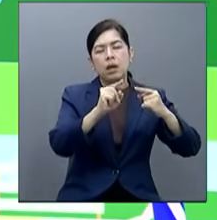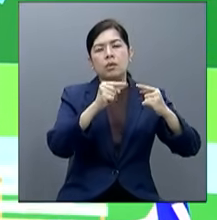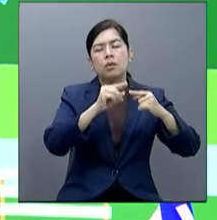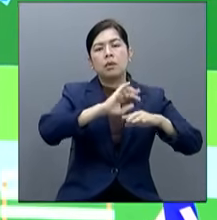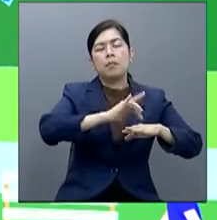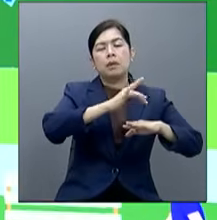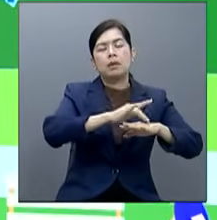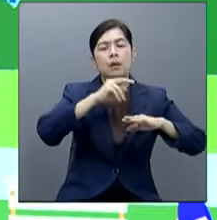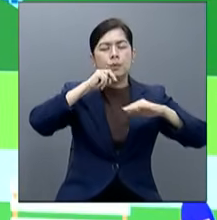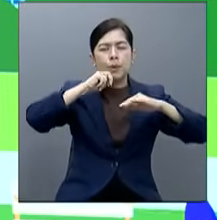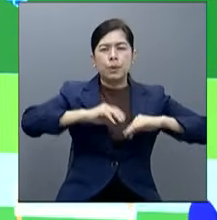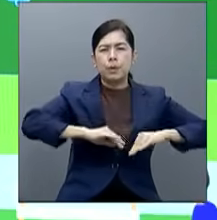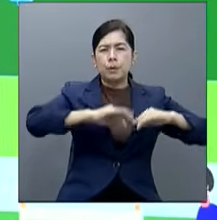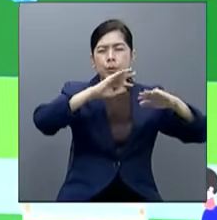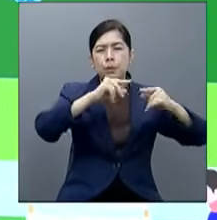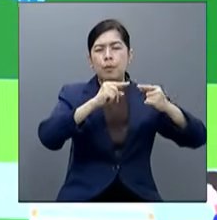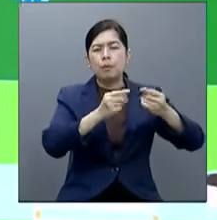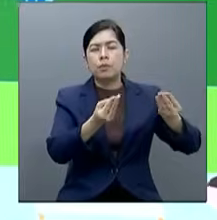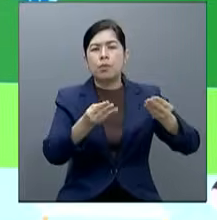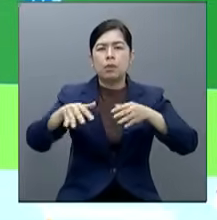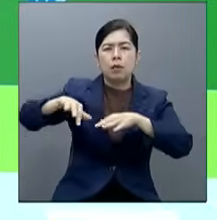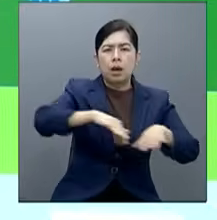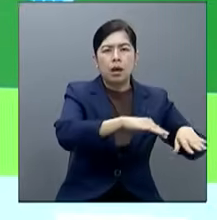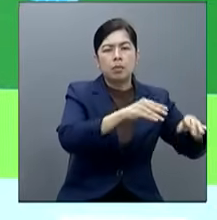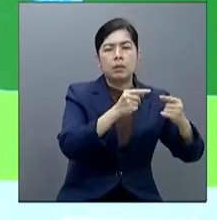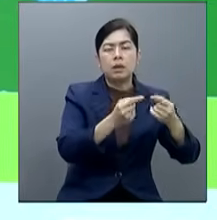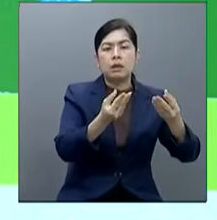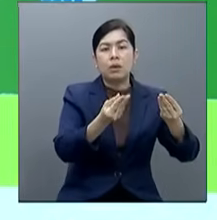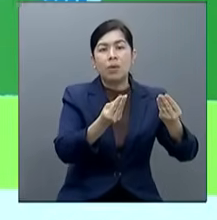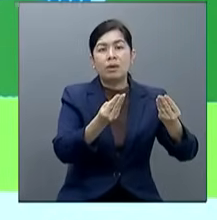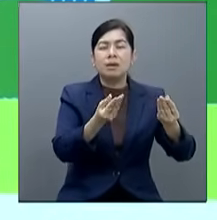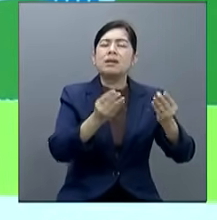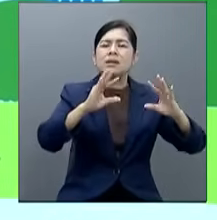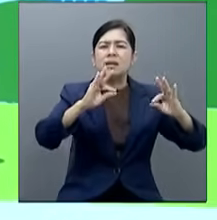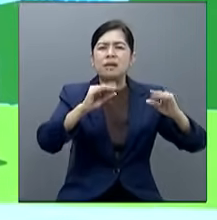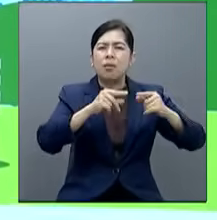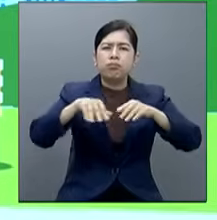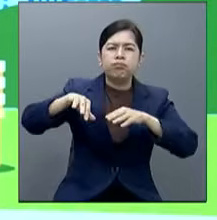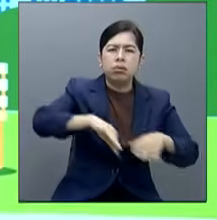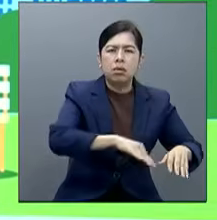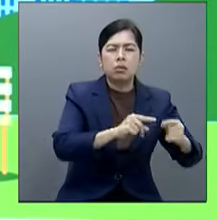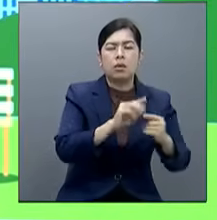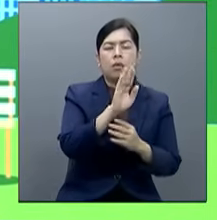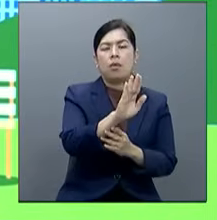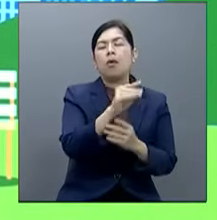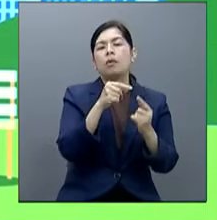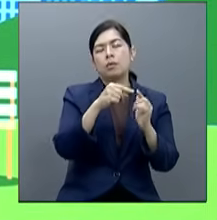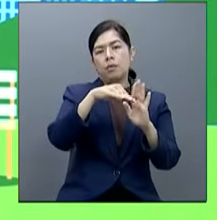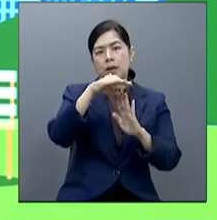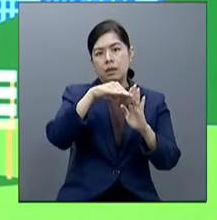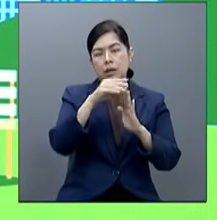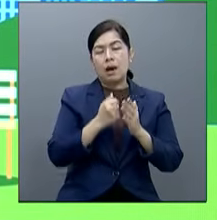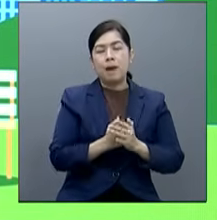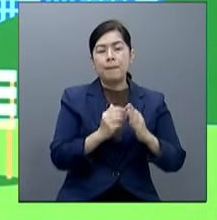รวมไปถึงดินโคลนถล่มที่ภาคเหนือด้วยนะคะเมื่อช่วงคืนนี้ค่ะที่ผ่านมานะคะต้องบอกว่าหลายบ้าน